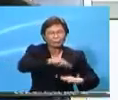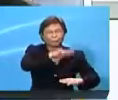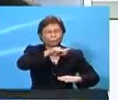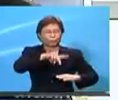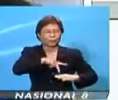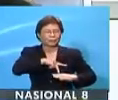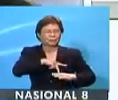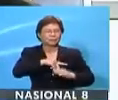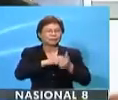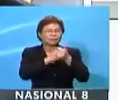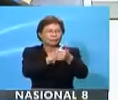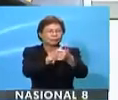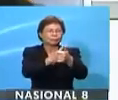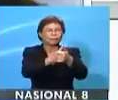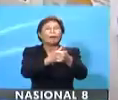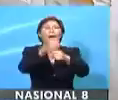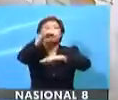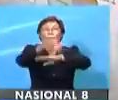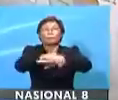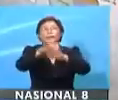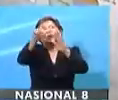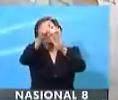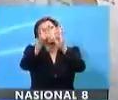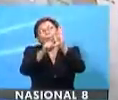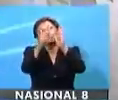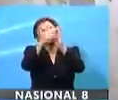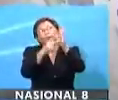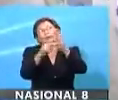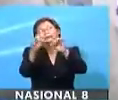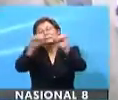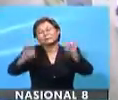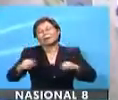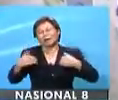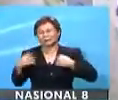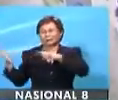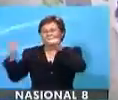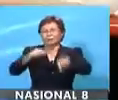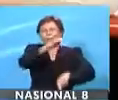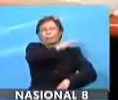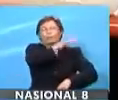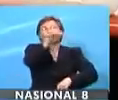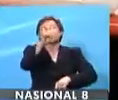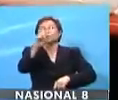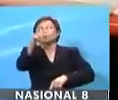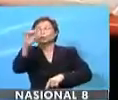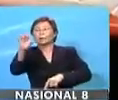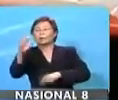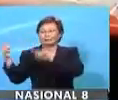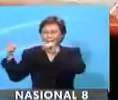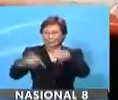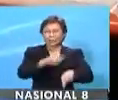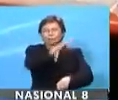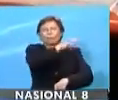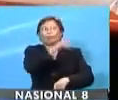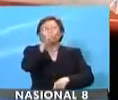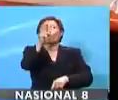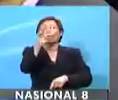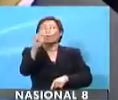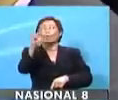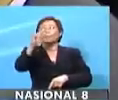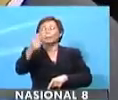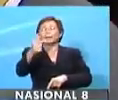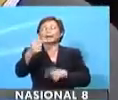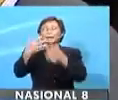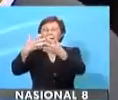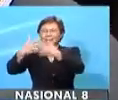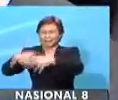based on British legal system. Turut hadir pengerusi kumpulan Lotte, Shin Dong Bin dan pengerusi Ube Industries